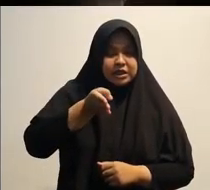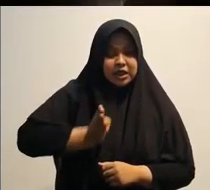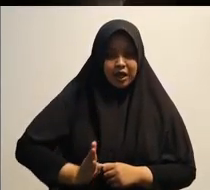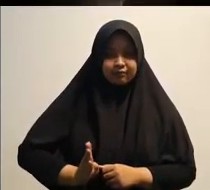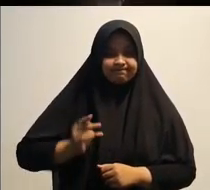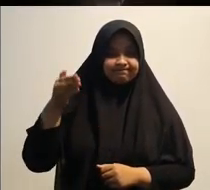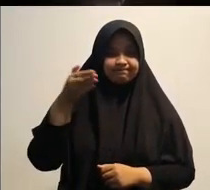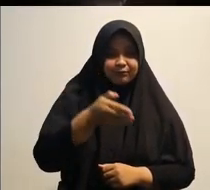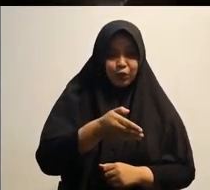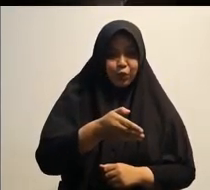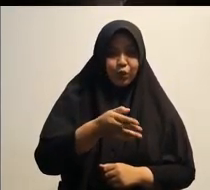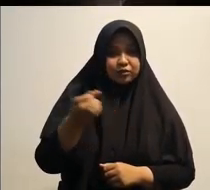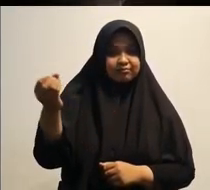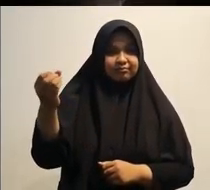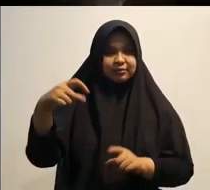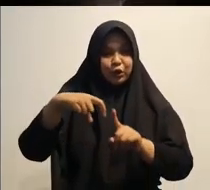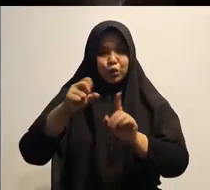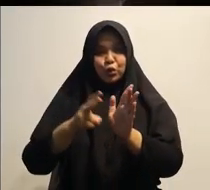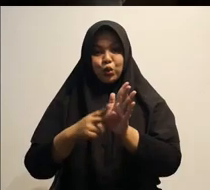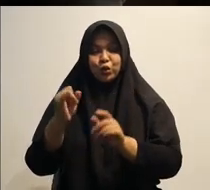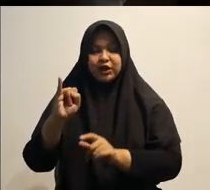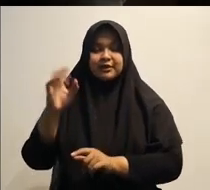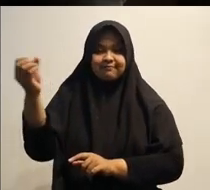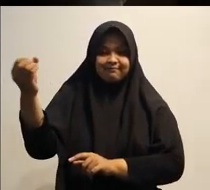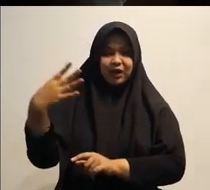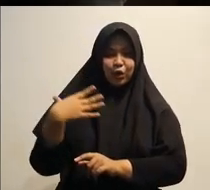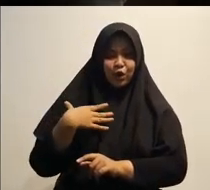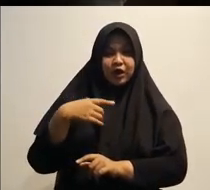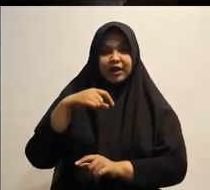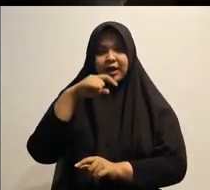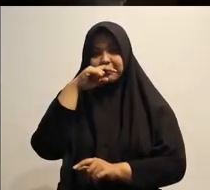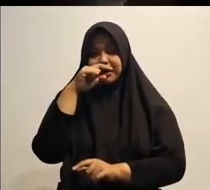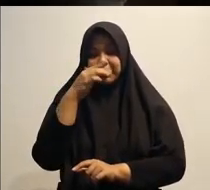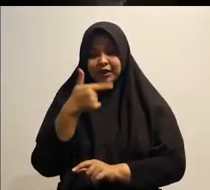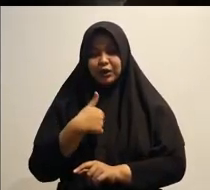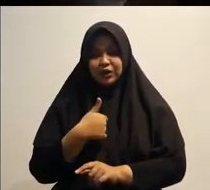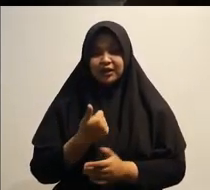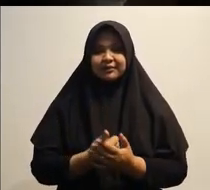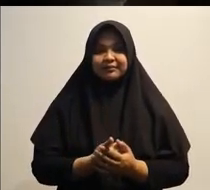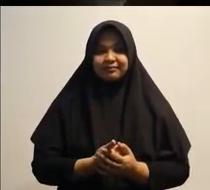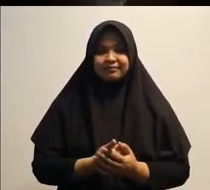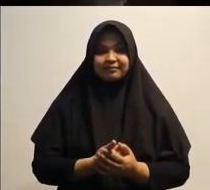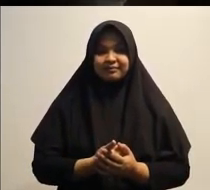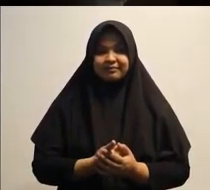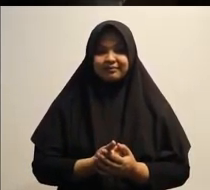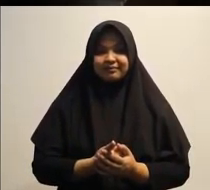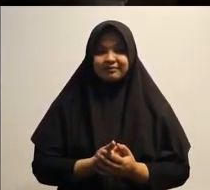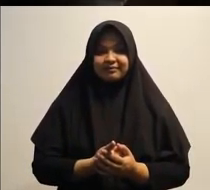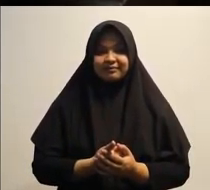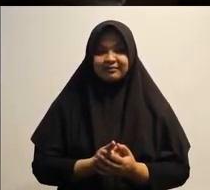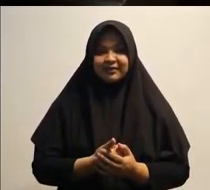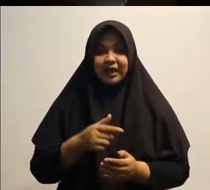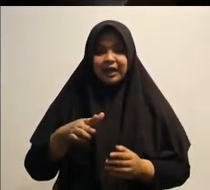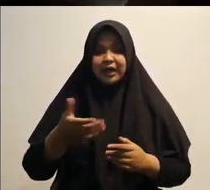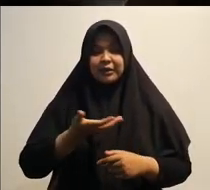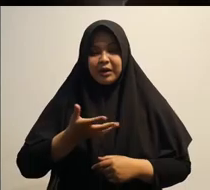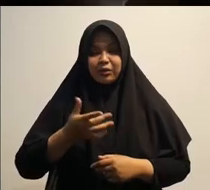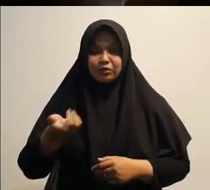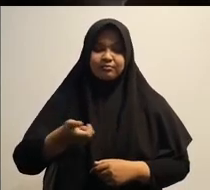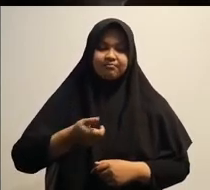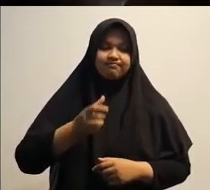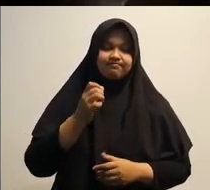Kemarin tuh baru ke Sigar kami terus dikasih tahu sama Mbak Kuni. Katanya oh, iya, Mbak Pak Busro jualan keset ya Pak? Iya bener. Kerajinan